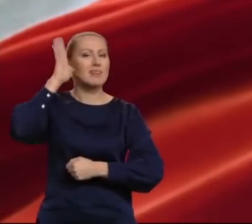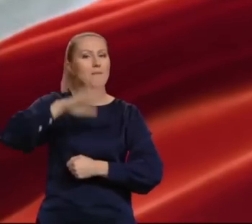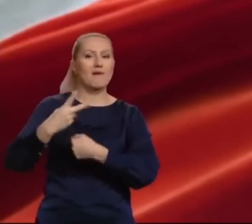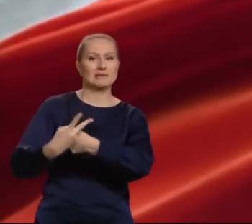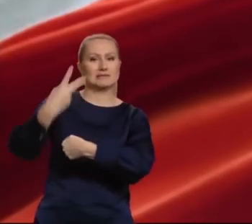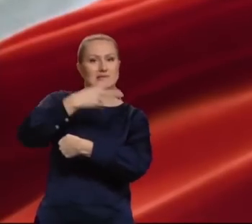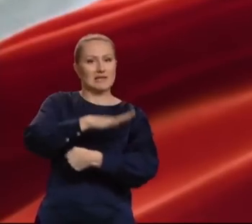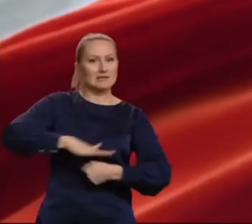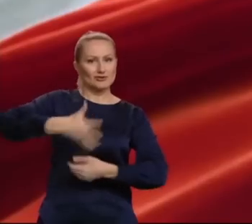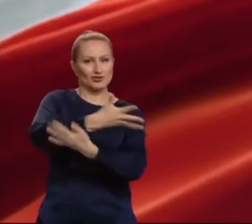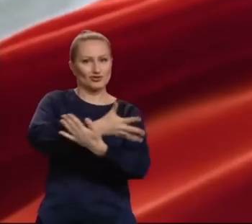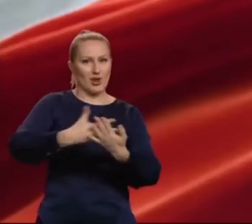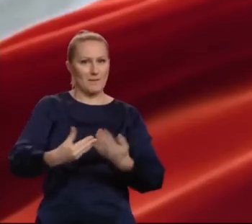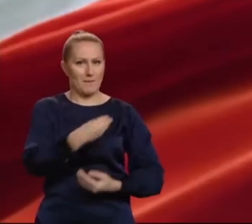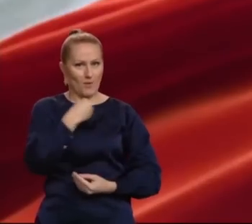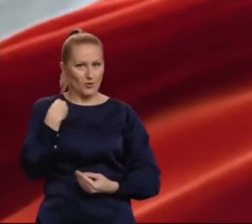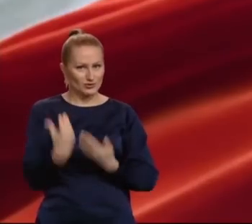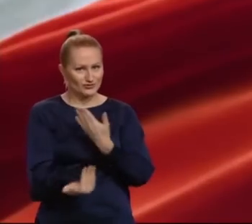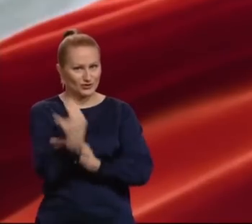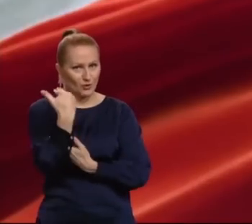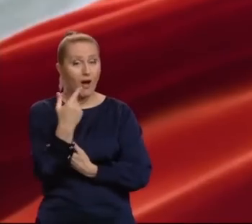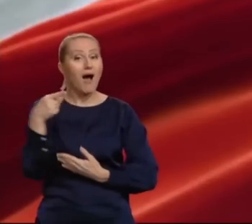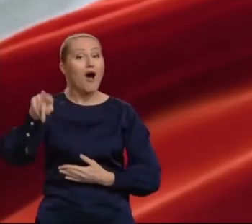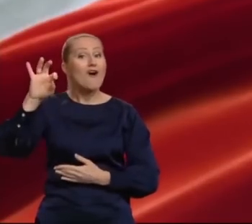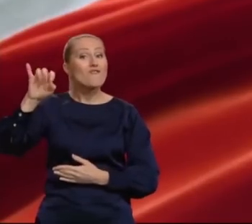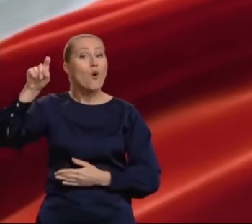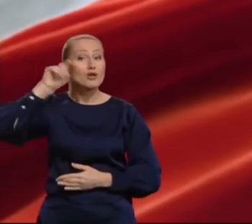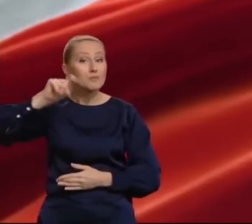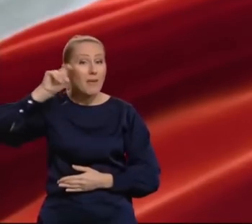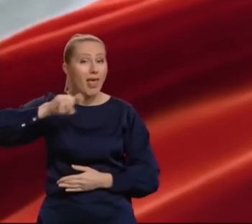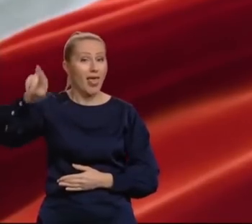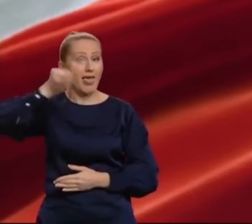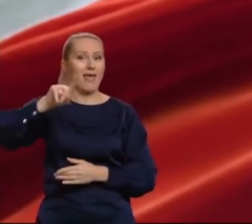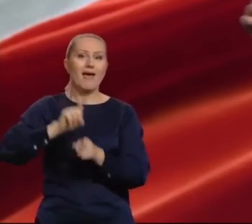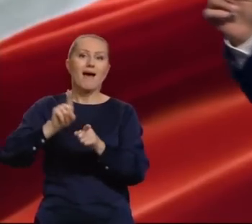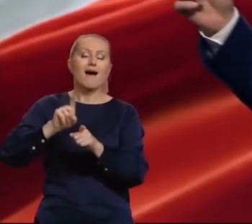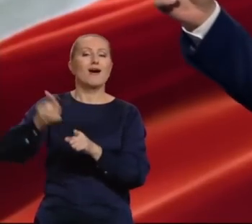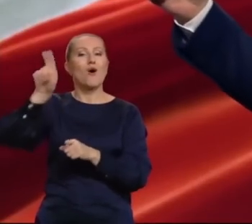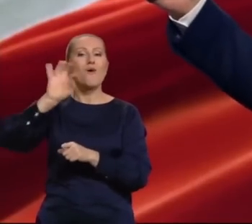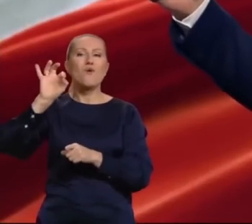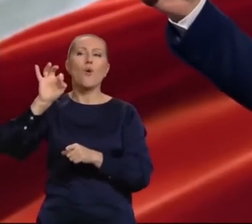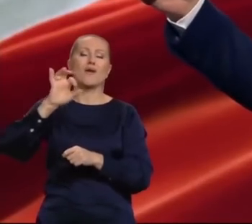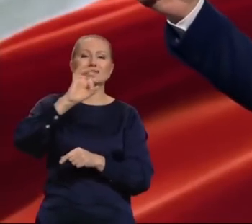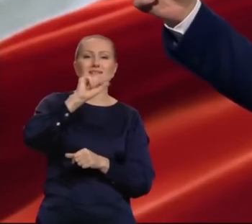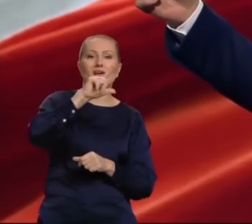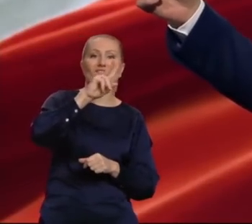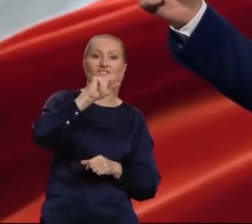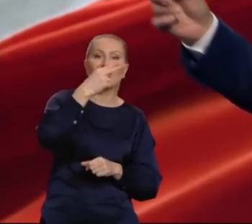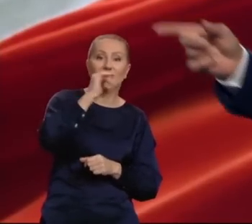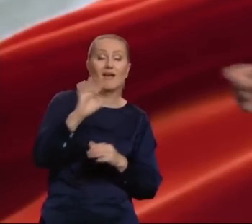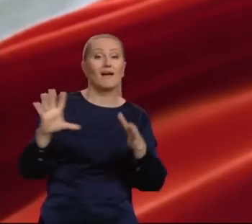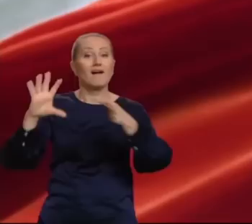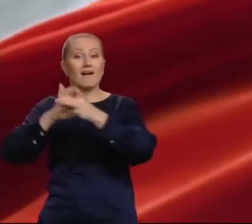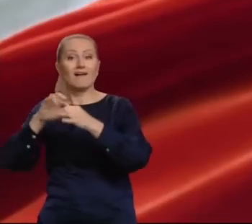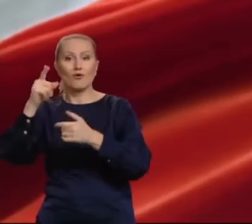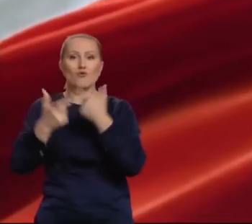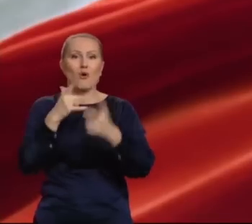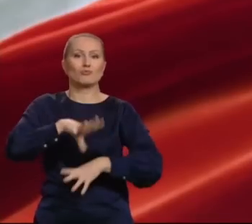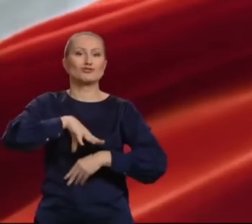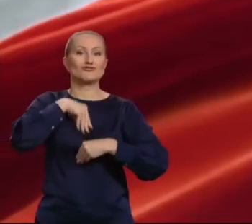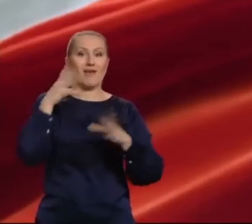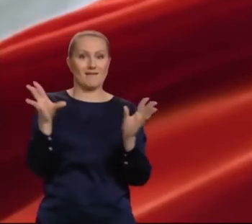wschodniej Polski. A żaden agent Putina, żaden Orban ani Salvini nie będzie ucztował z polskim premierem w warszawskich